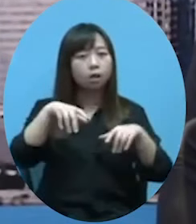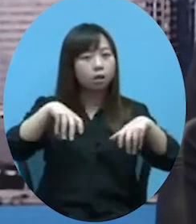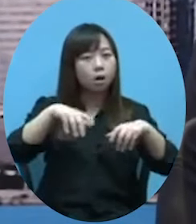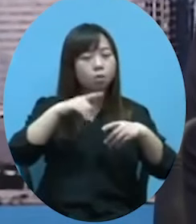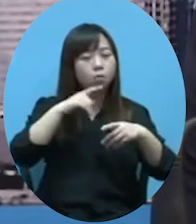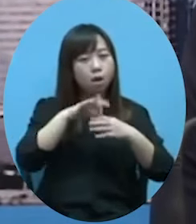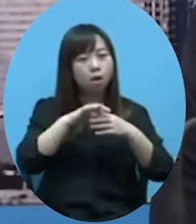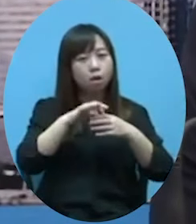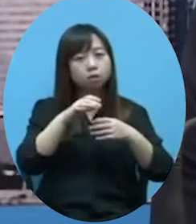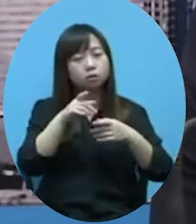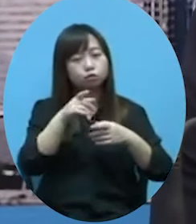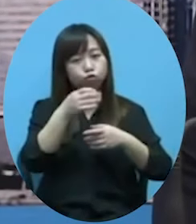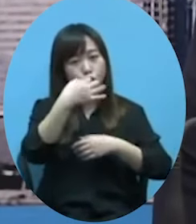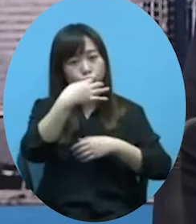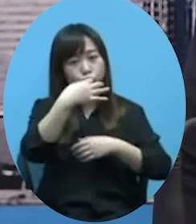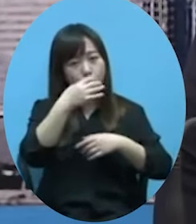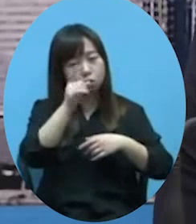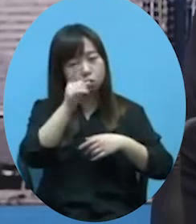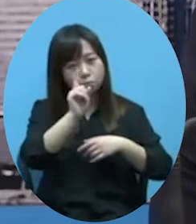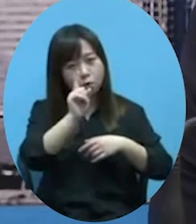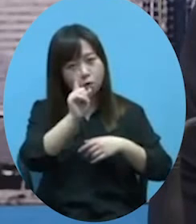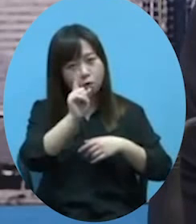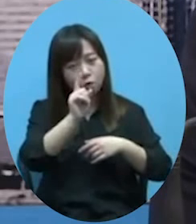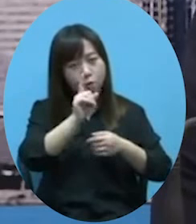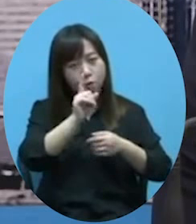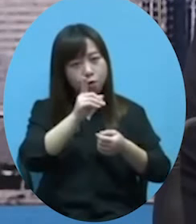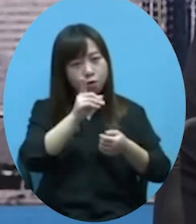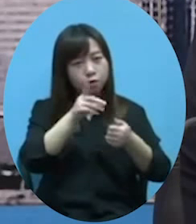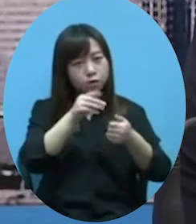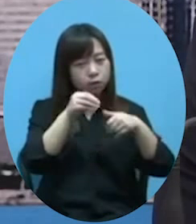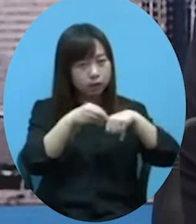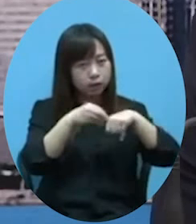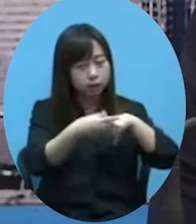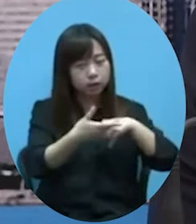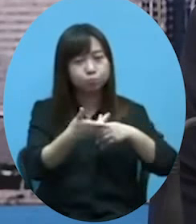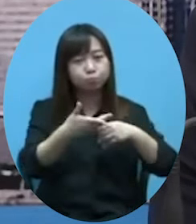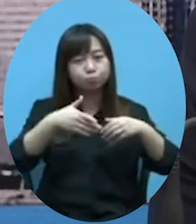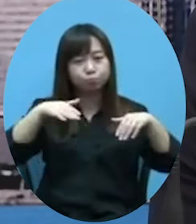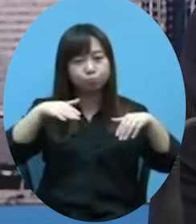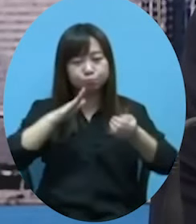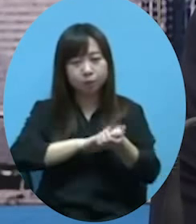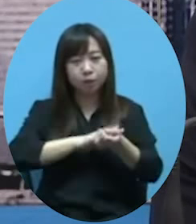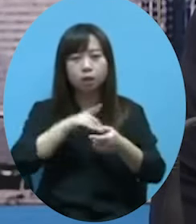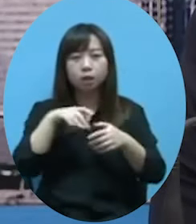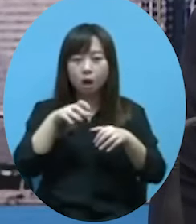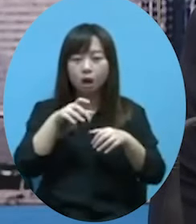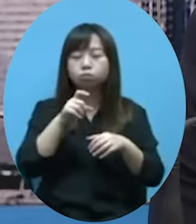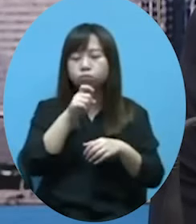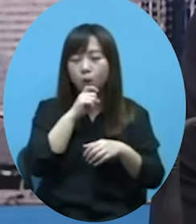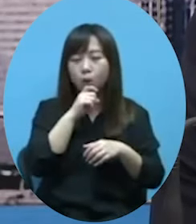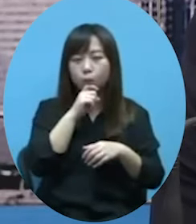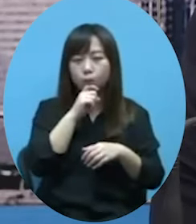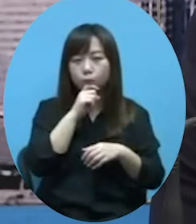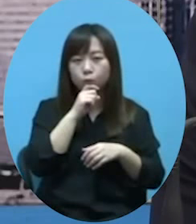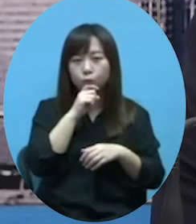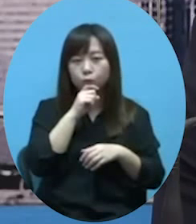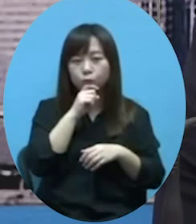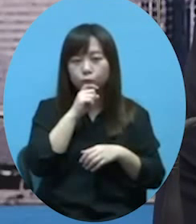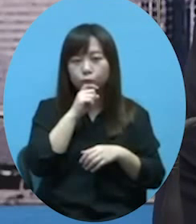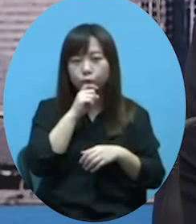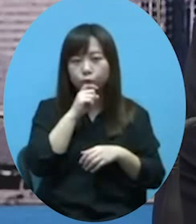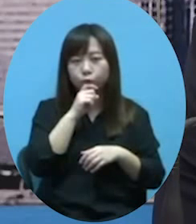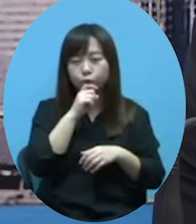那個藥就是這個藥物是醫治這個病其實抗病毒的藥九隻是有用到的某一些病一些病